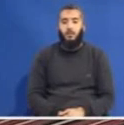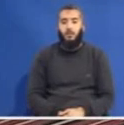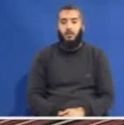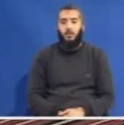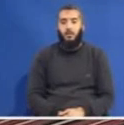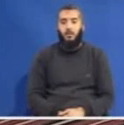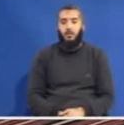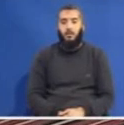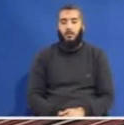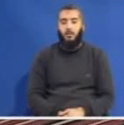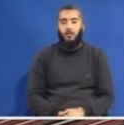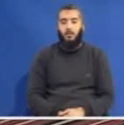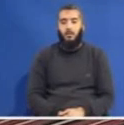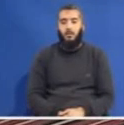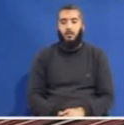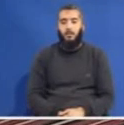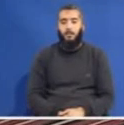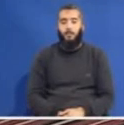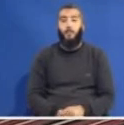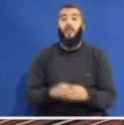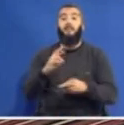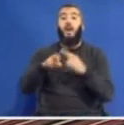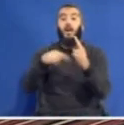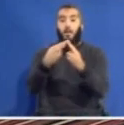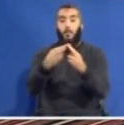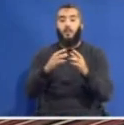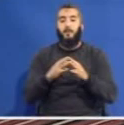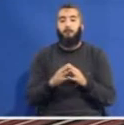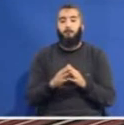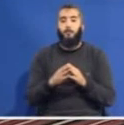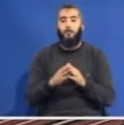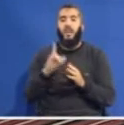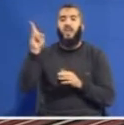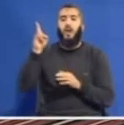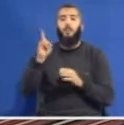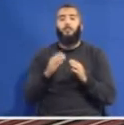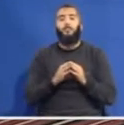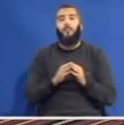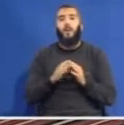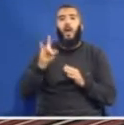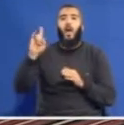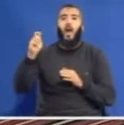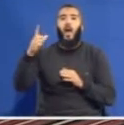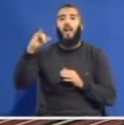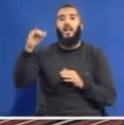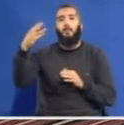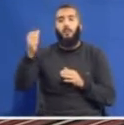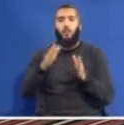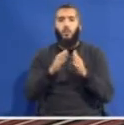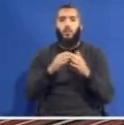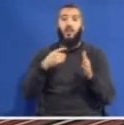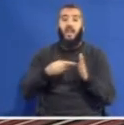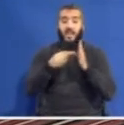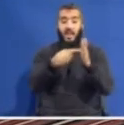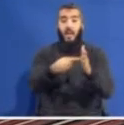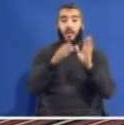لا نترك احدا ينتظر. اختنا حليمه مشلف شيخنا تسالكم انها تقضي صلاتها